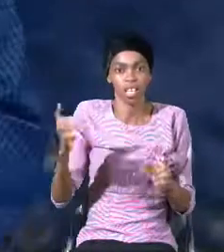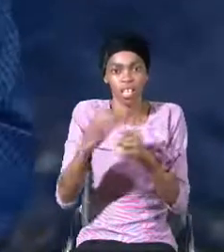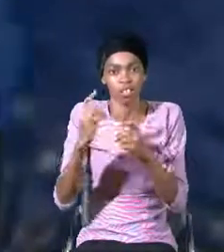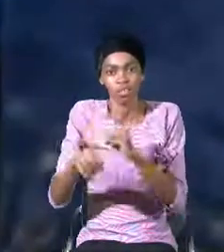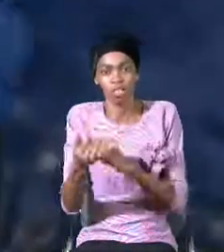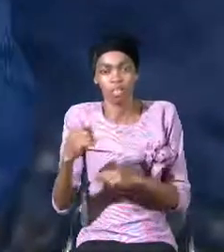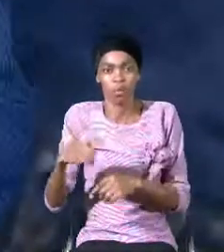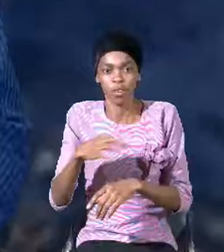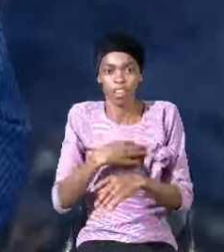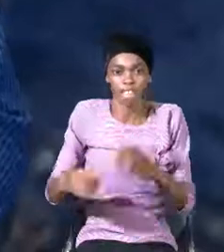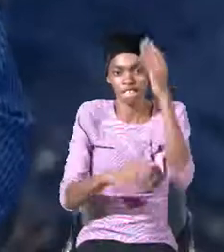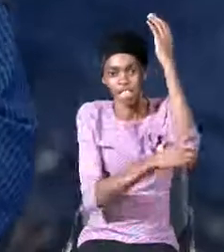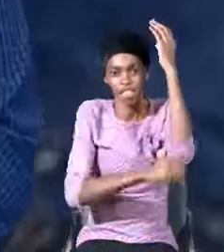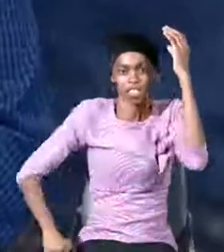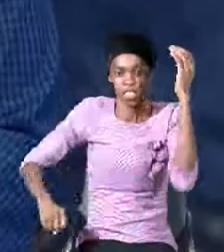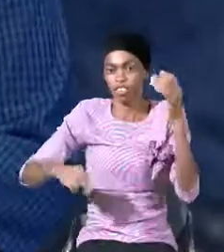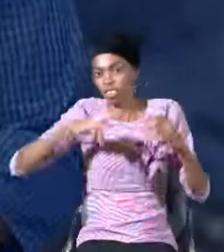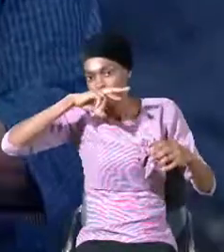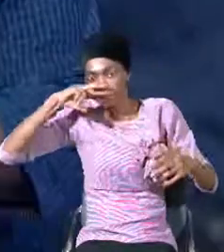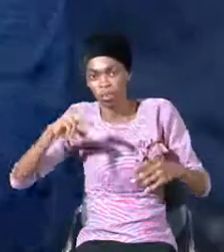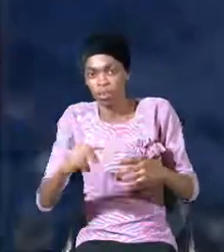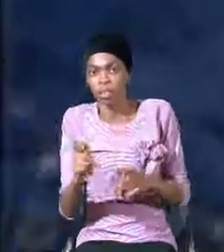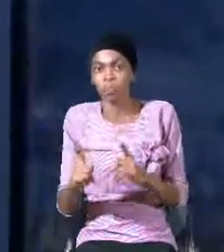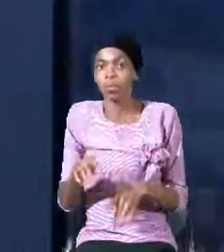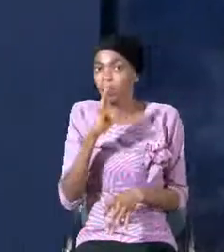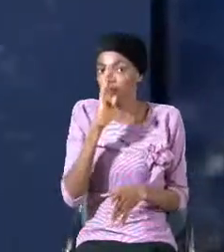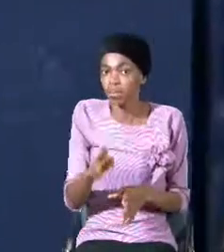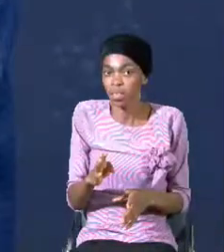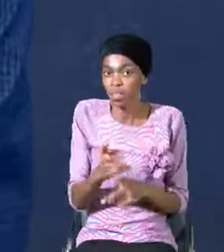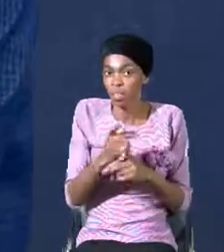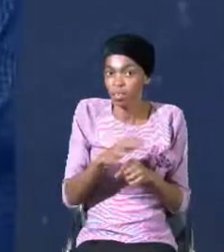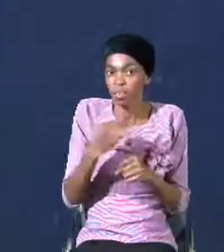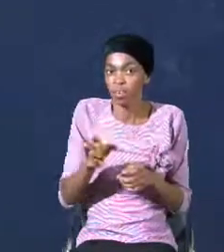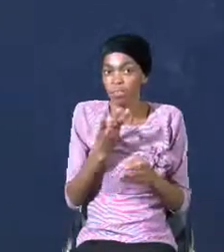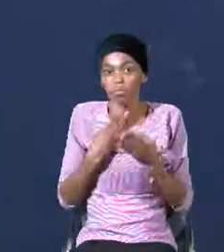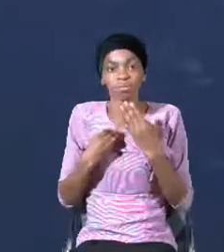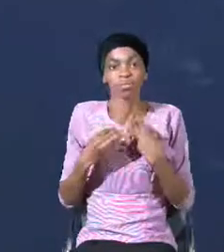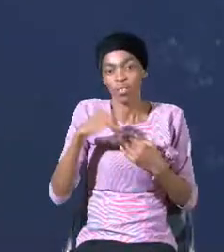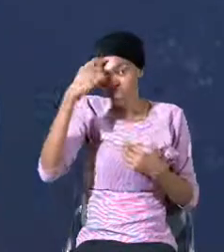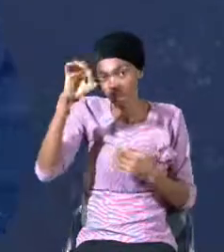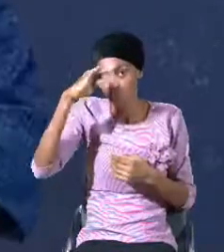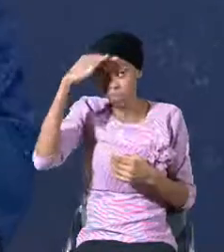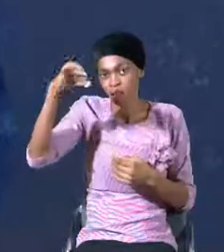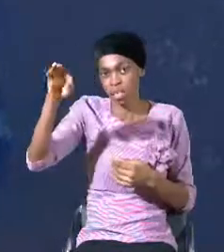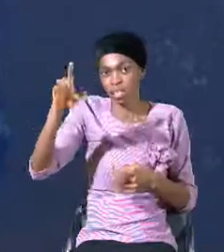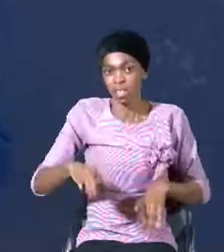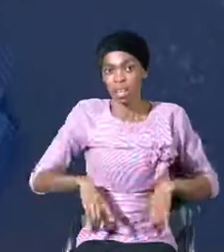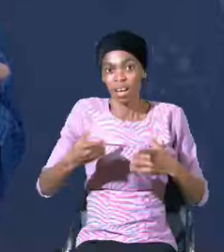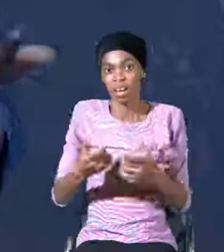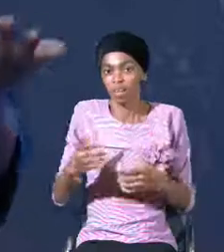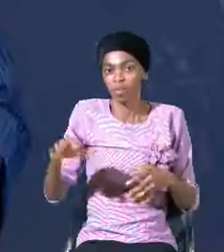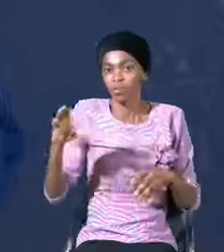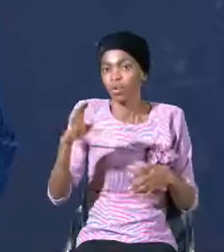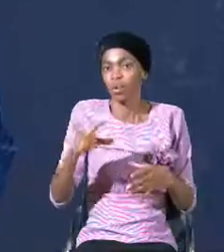les autres, arracher ce qu'ils ont. Prenez garde. Gardez-vous de toute avarice, car la vie d'un homme ne dépend pas de ses